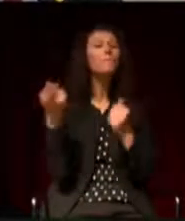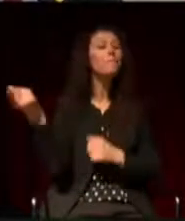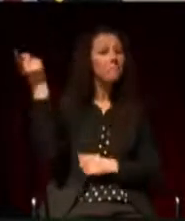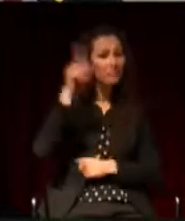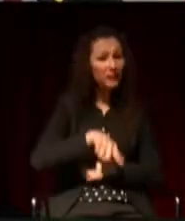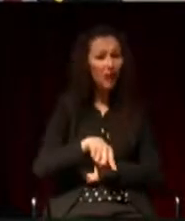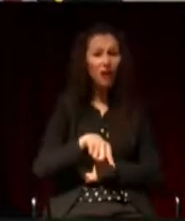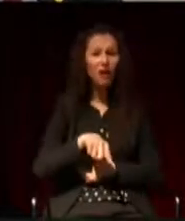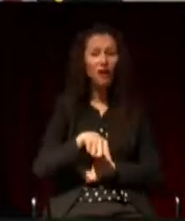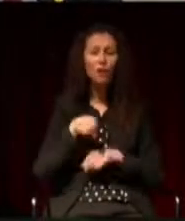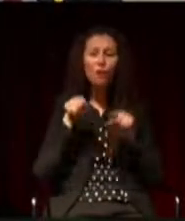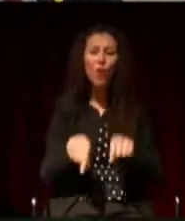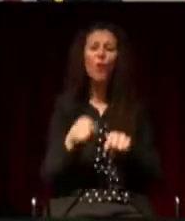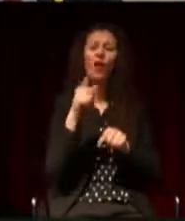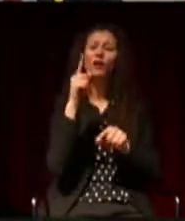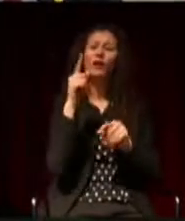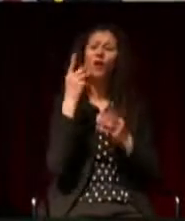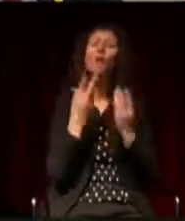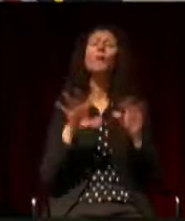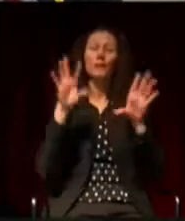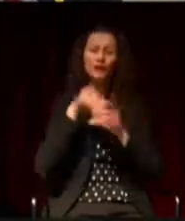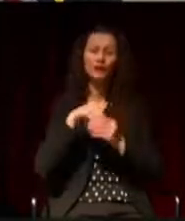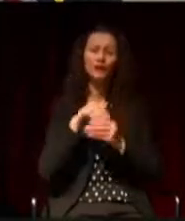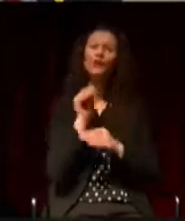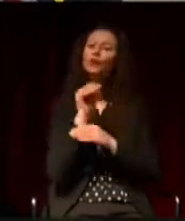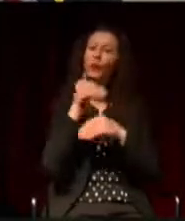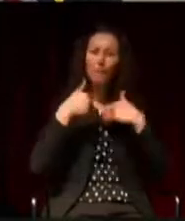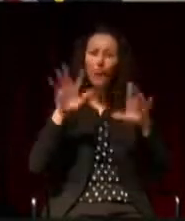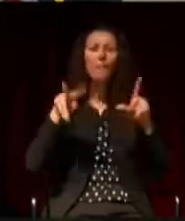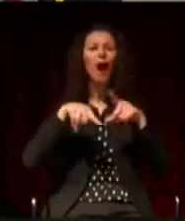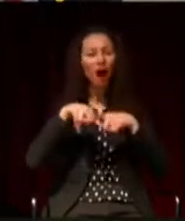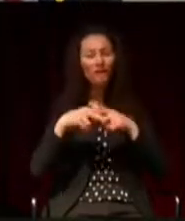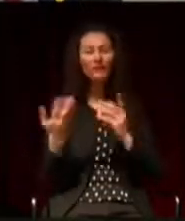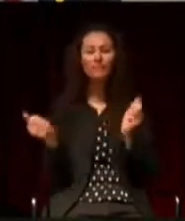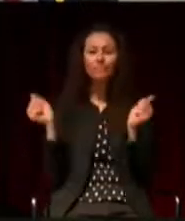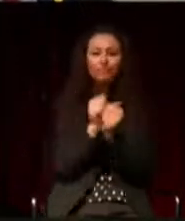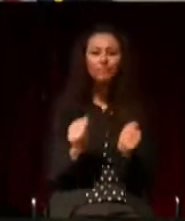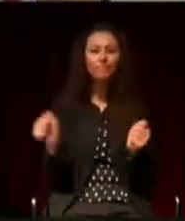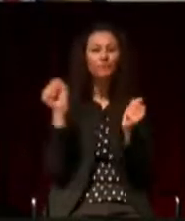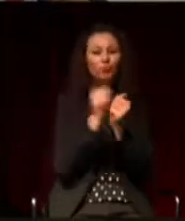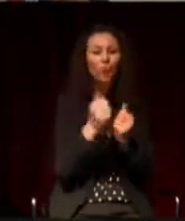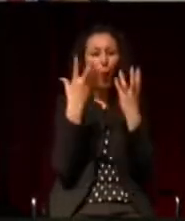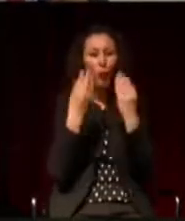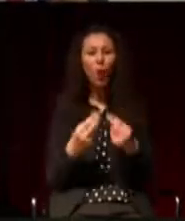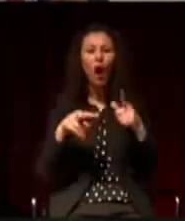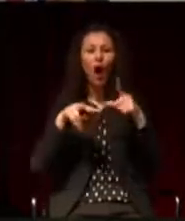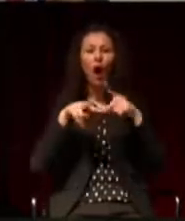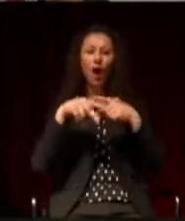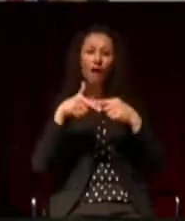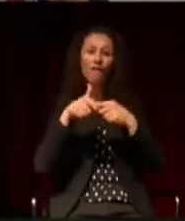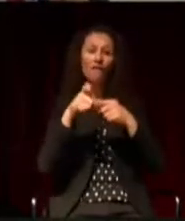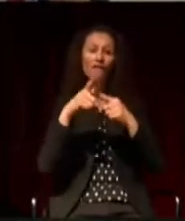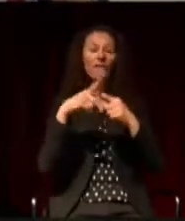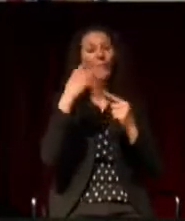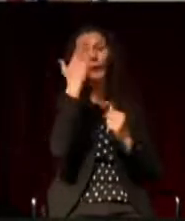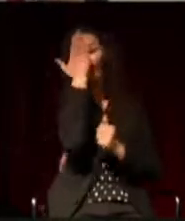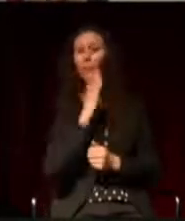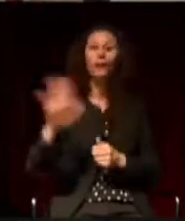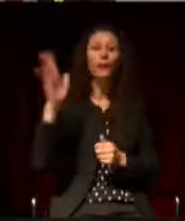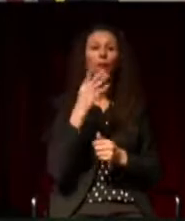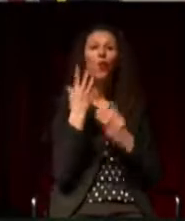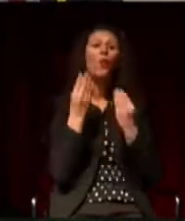daha böyle bir durum yaşamayalım. Tabii afetler ardı ardına geliyor. Afet olmaz diye bir şey yok.